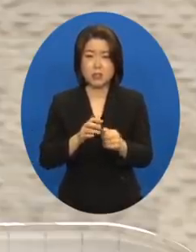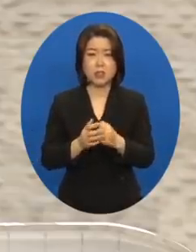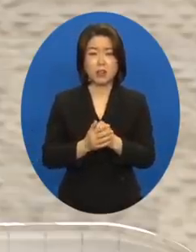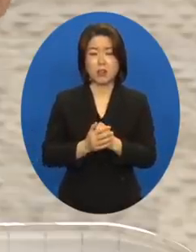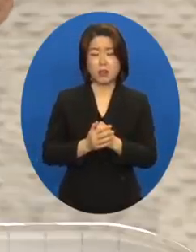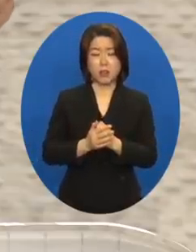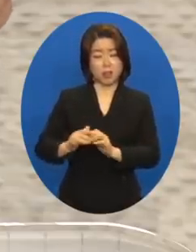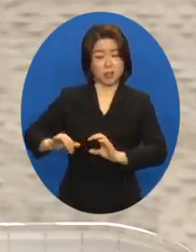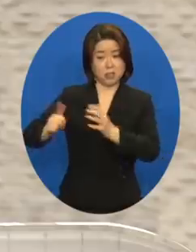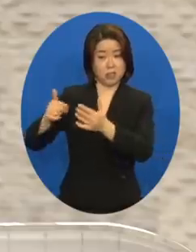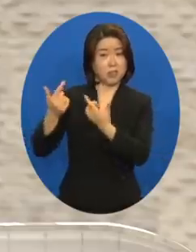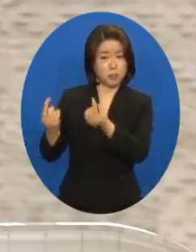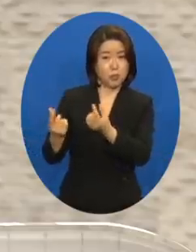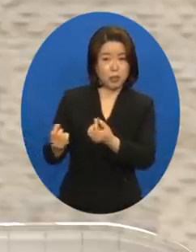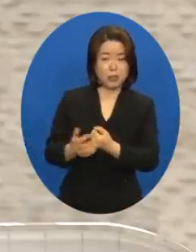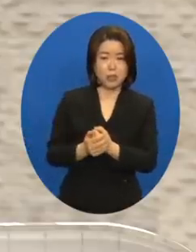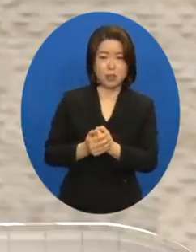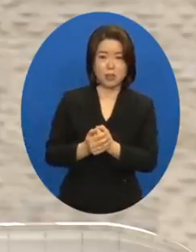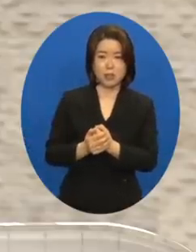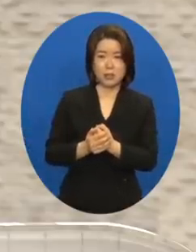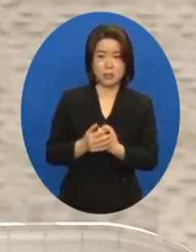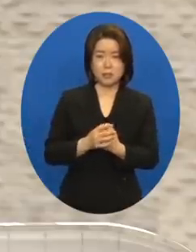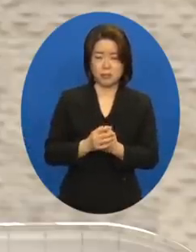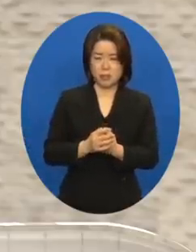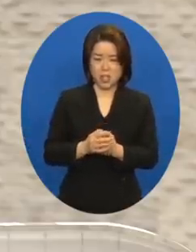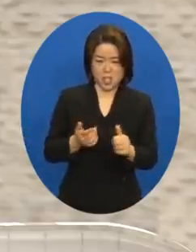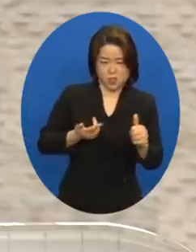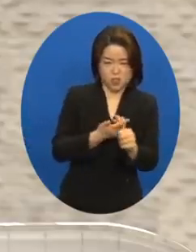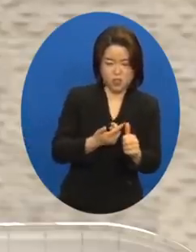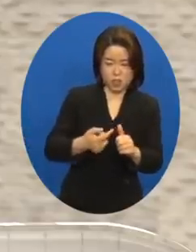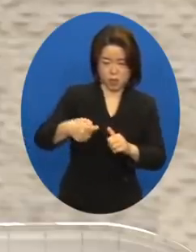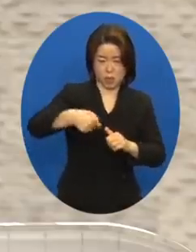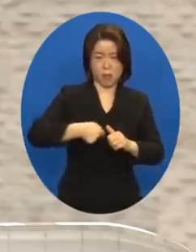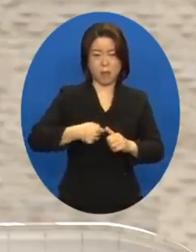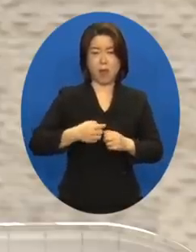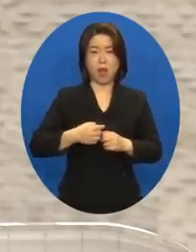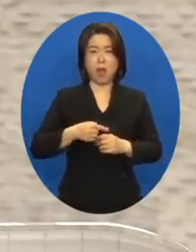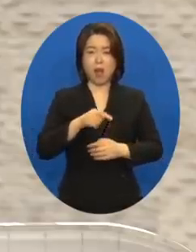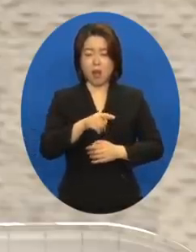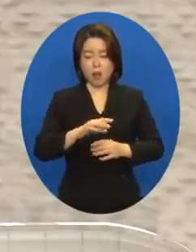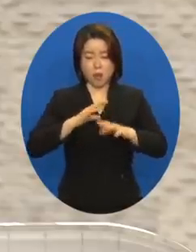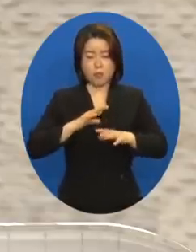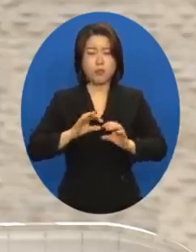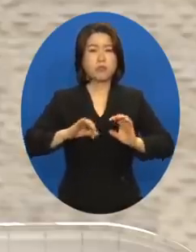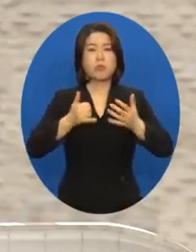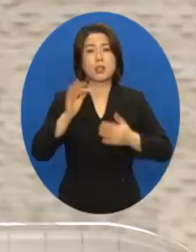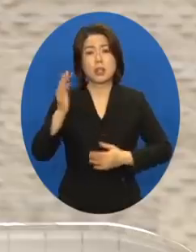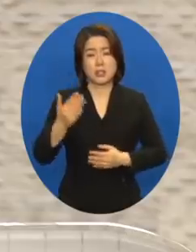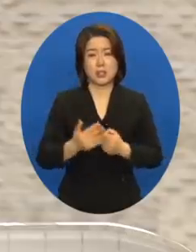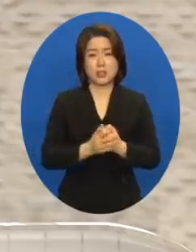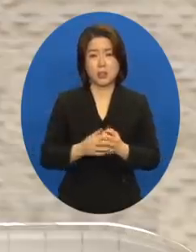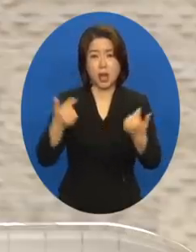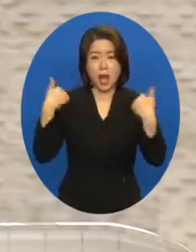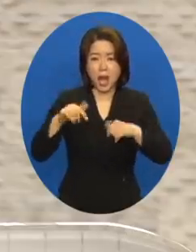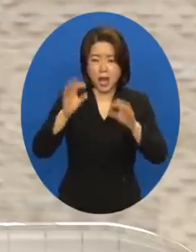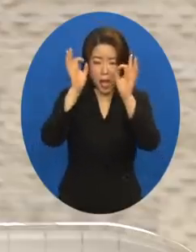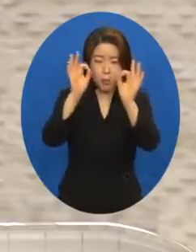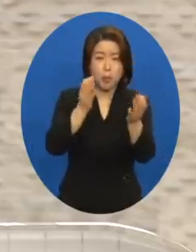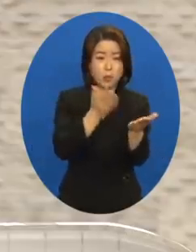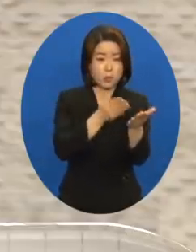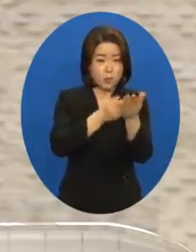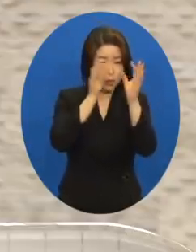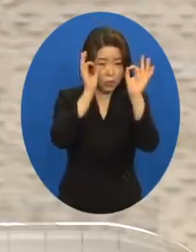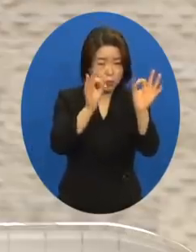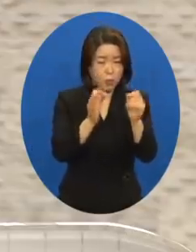세상이 그렇잖아요 죽고 죽이려는 무서운 세상에 되었잖아요 늘 보는 뉴스 들